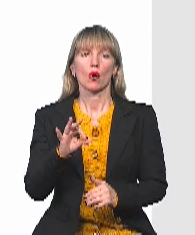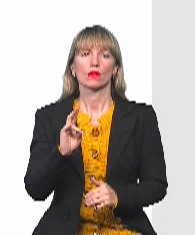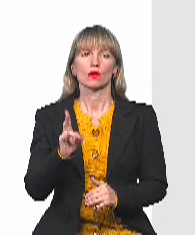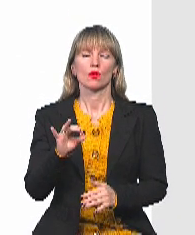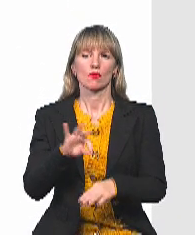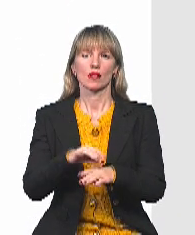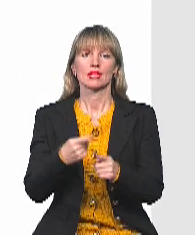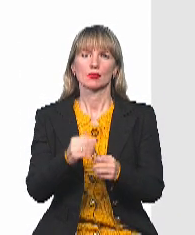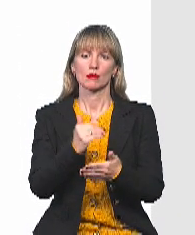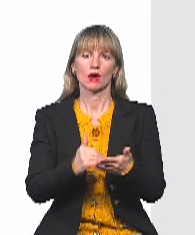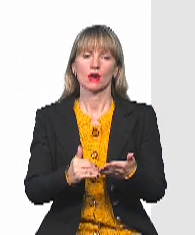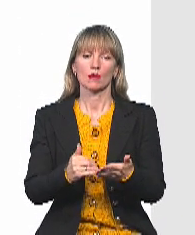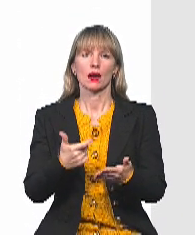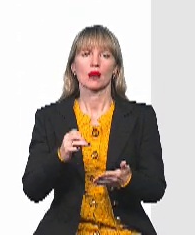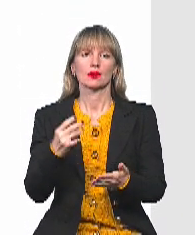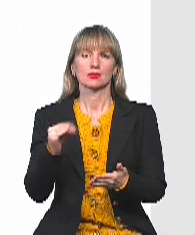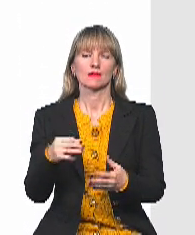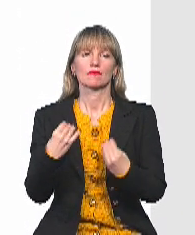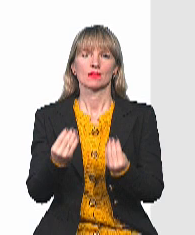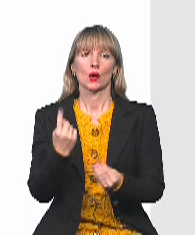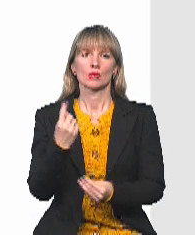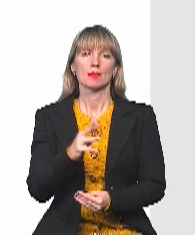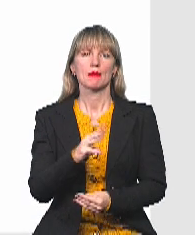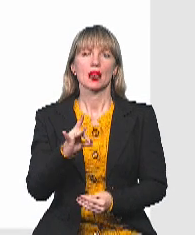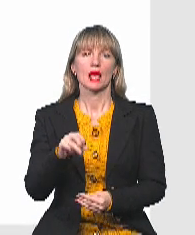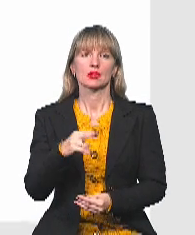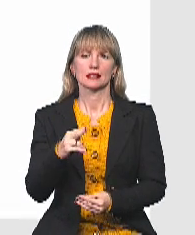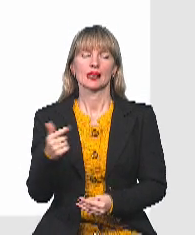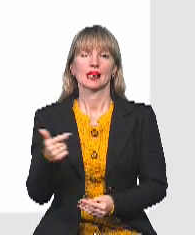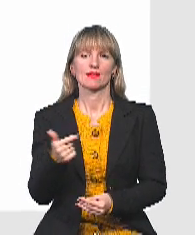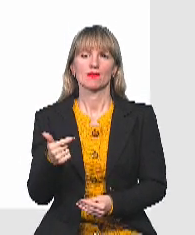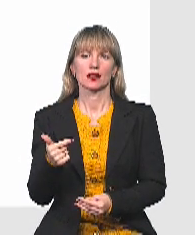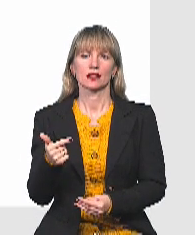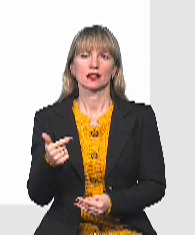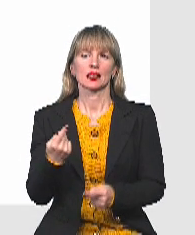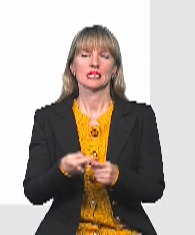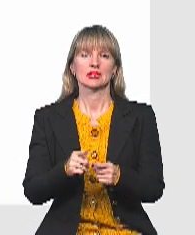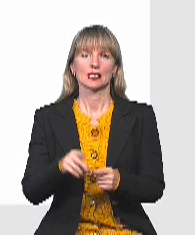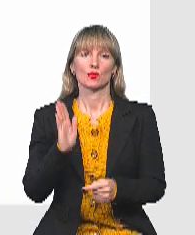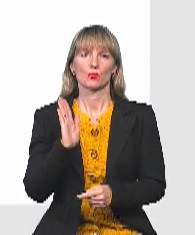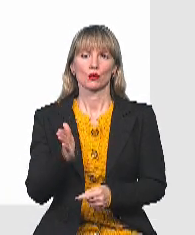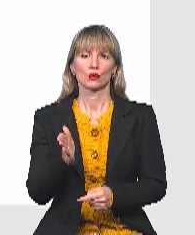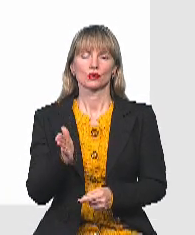На це у програмі медичних гарантій виділено 1 мільярд гривень. Це буде